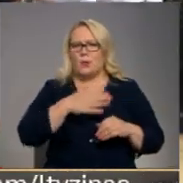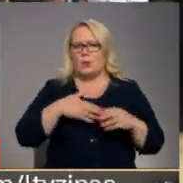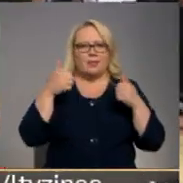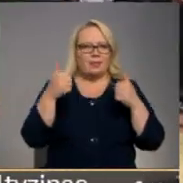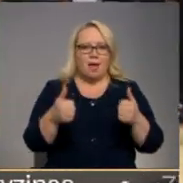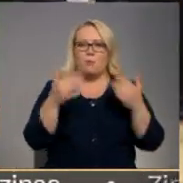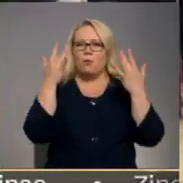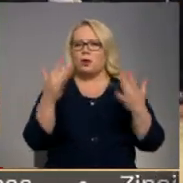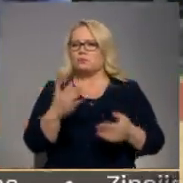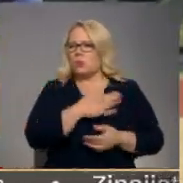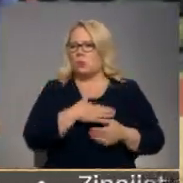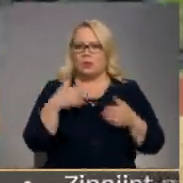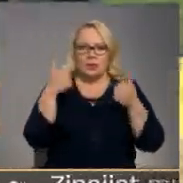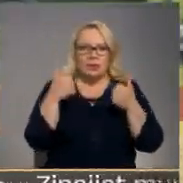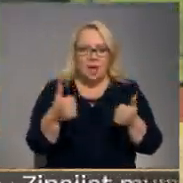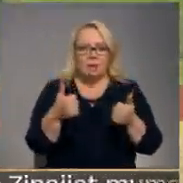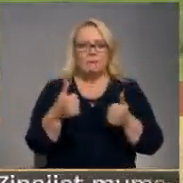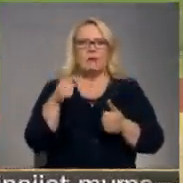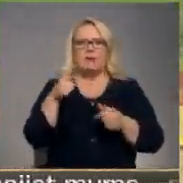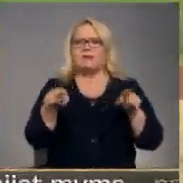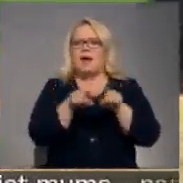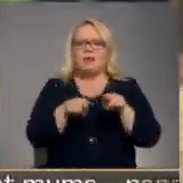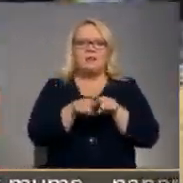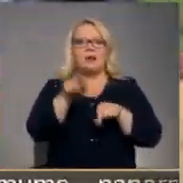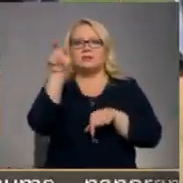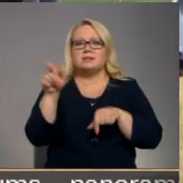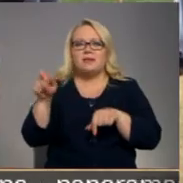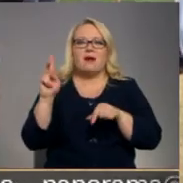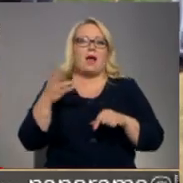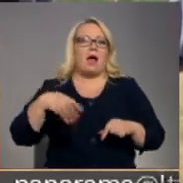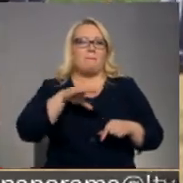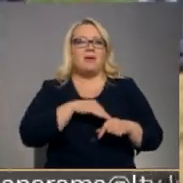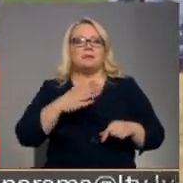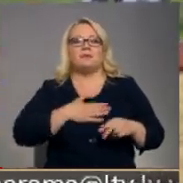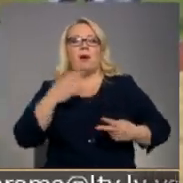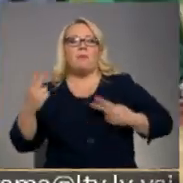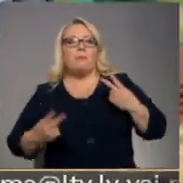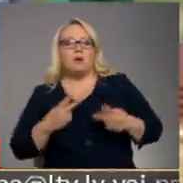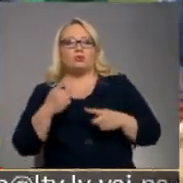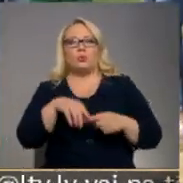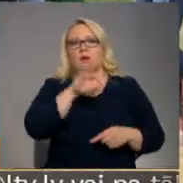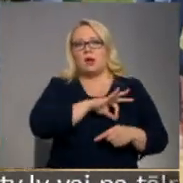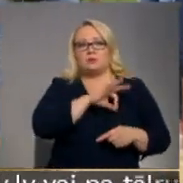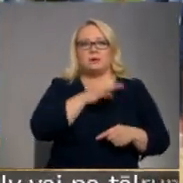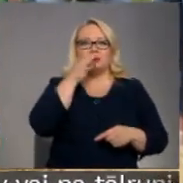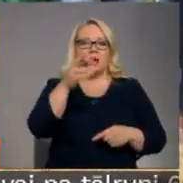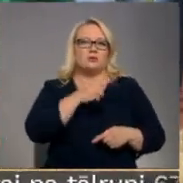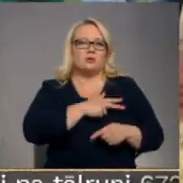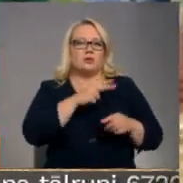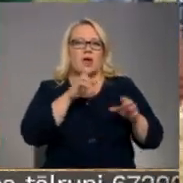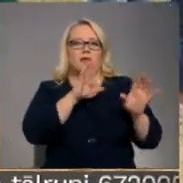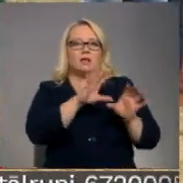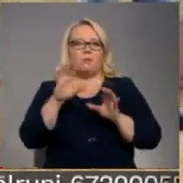Rezultāti ļoti labi ir. Viņi ir tādi paši cilvēki kā mēs ar savām emocijām un arī raksturiem, atzīst sociālās